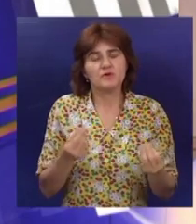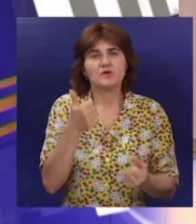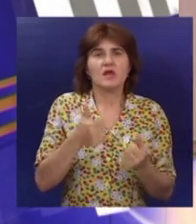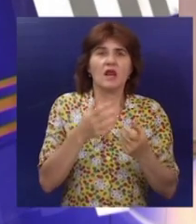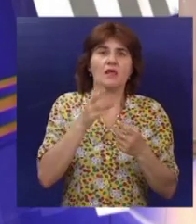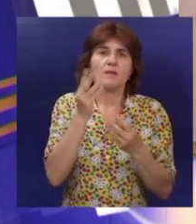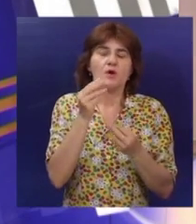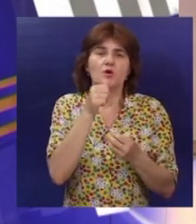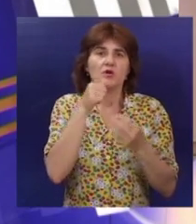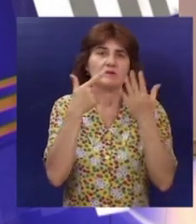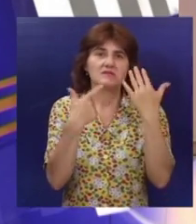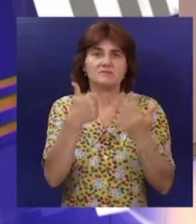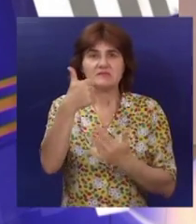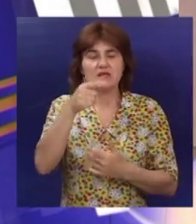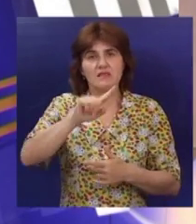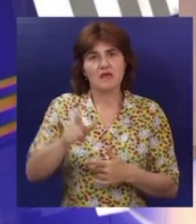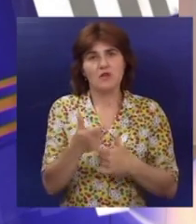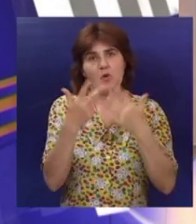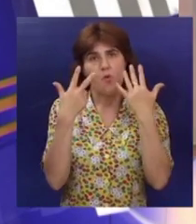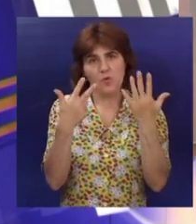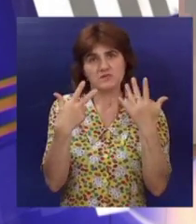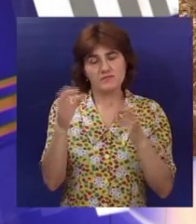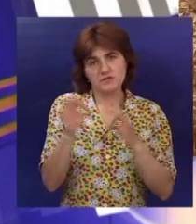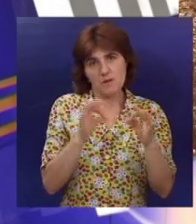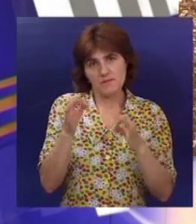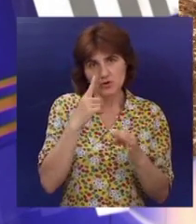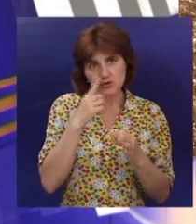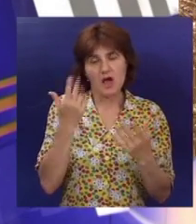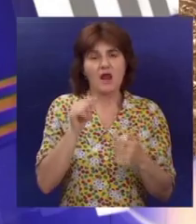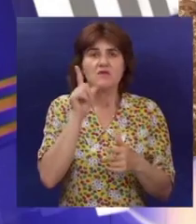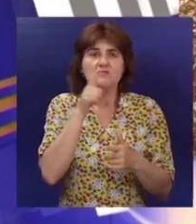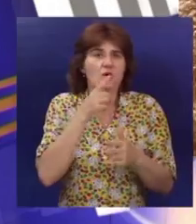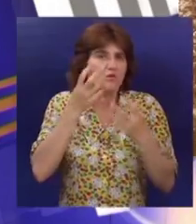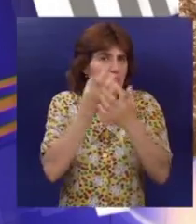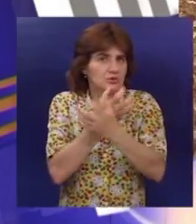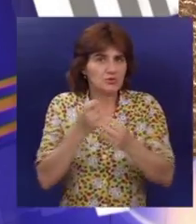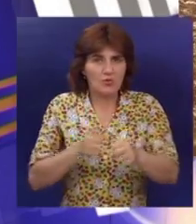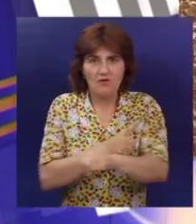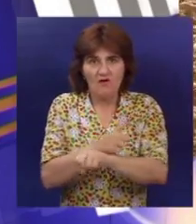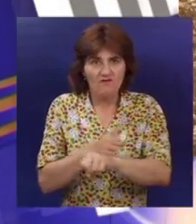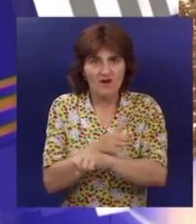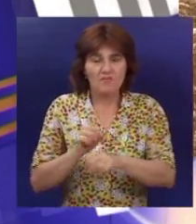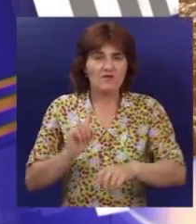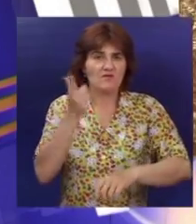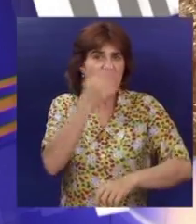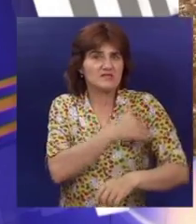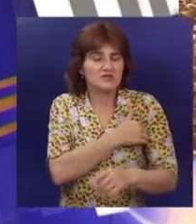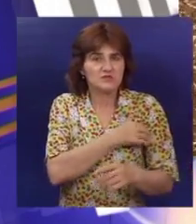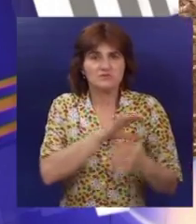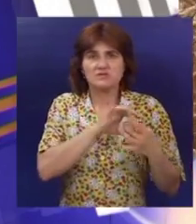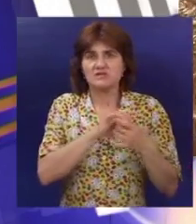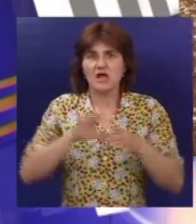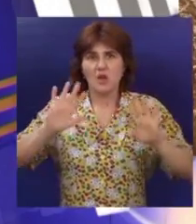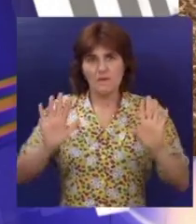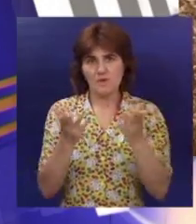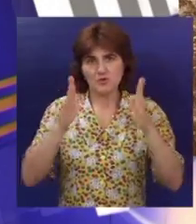masa između 71 i 80. Međutim, usled suvog vremena i visokih temperatura učestali su požari na strnjištima,